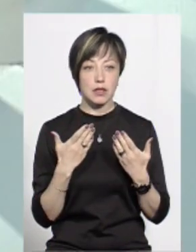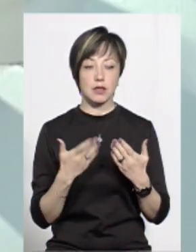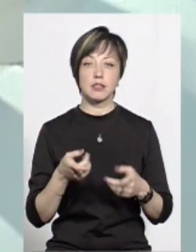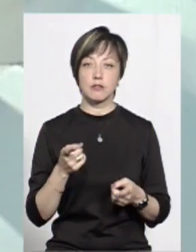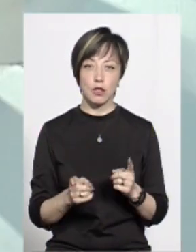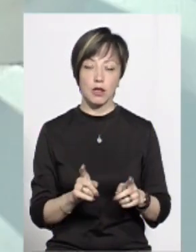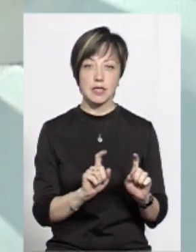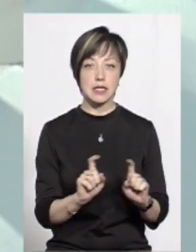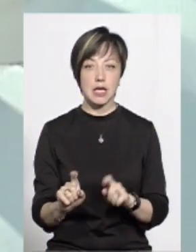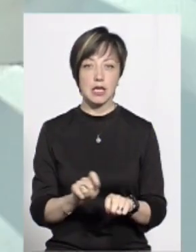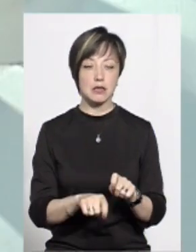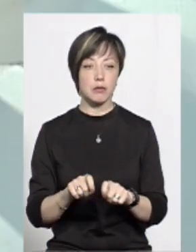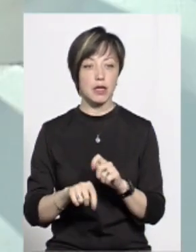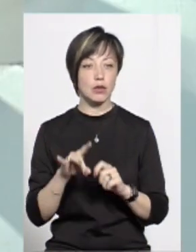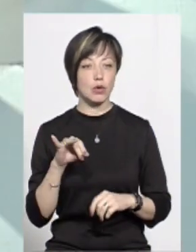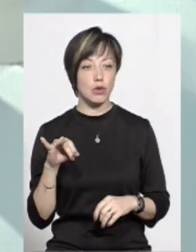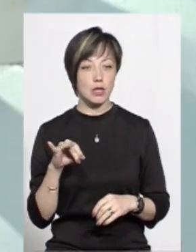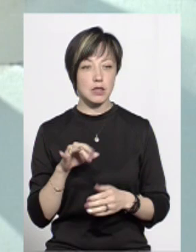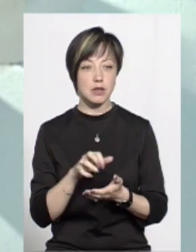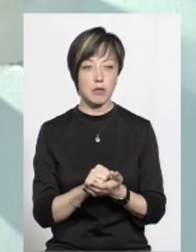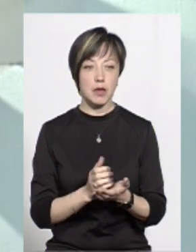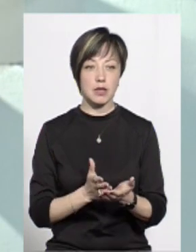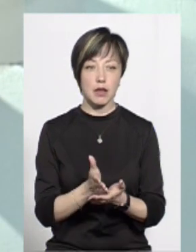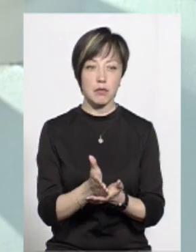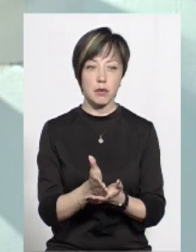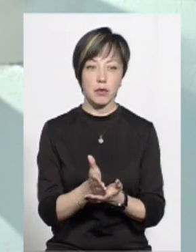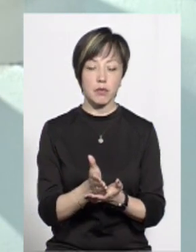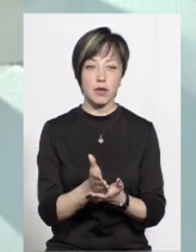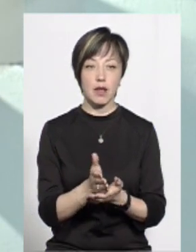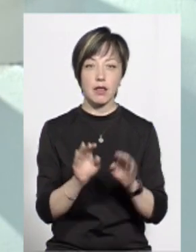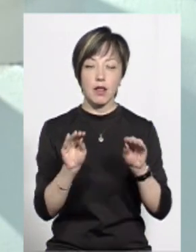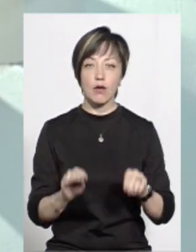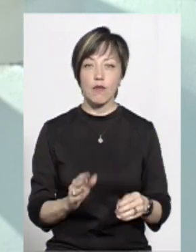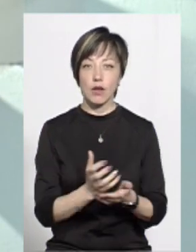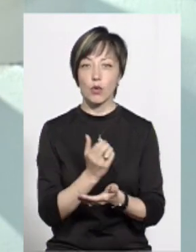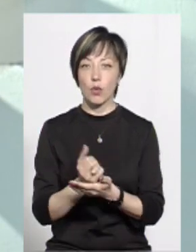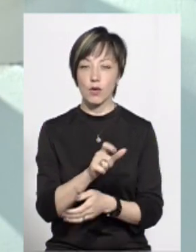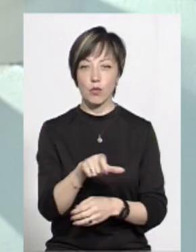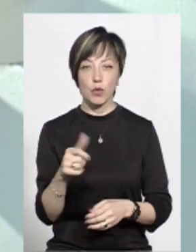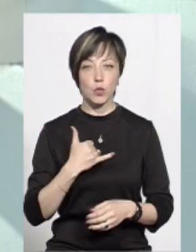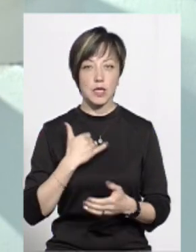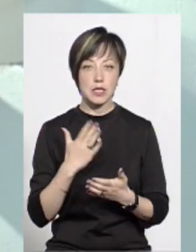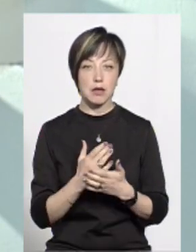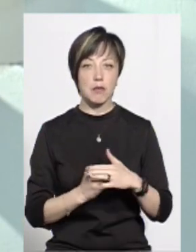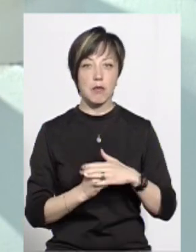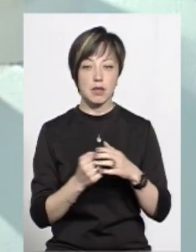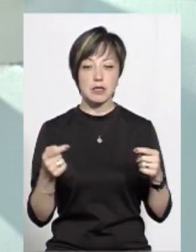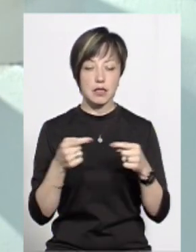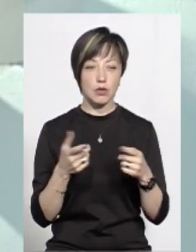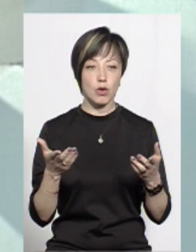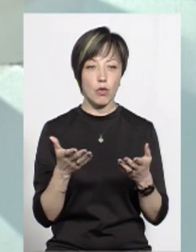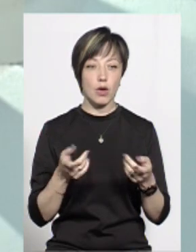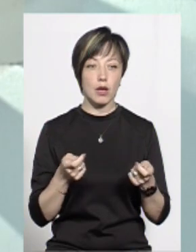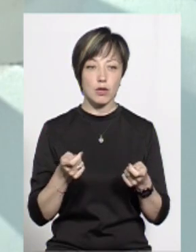звичайно, інспектори, так, які займаються напрямком декларування доходів громадян. І в нас вже є та база, згідно якої